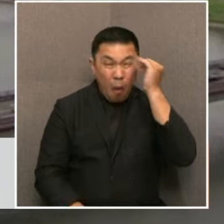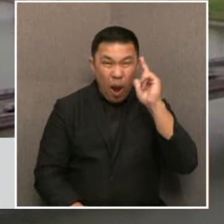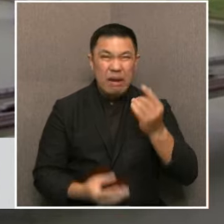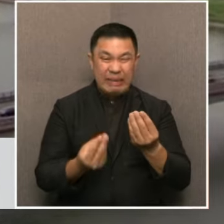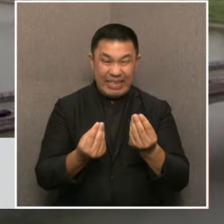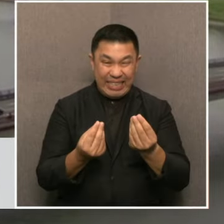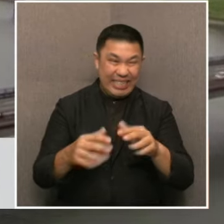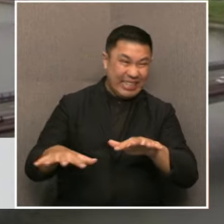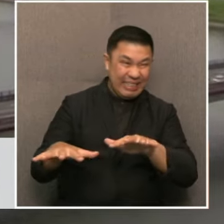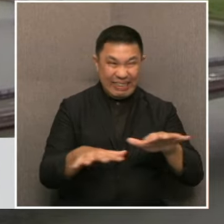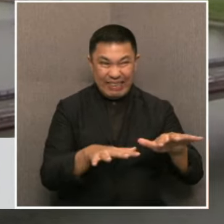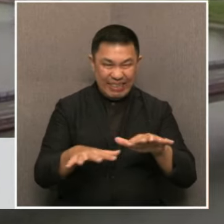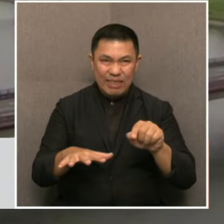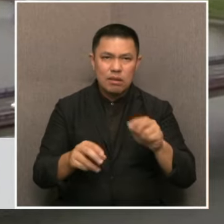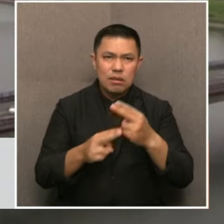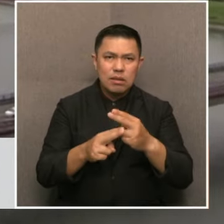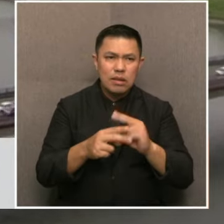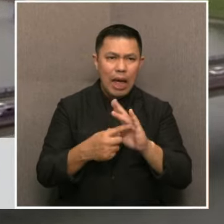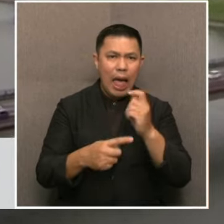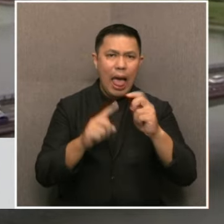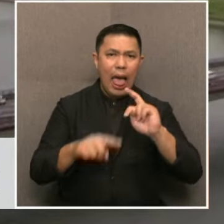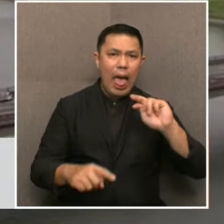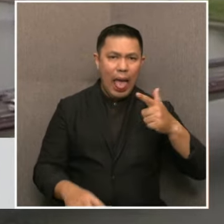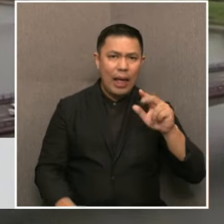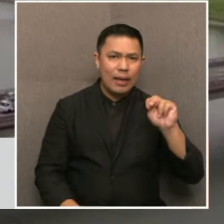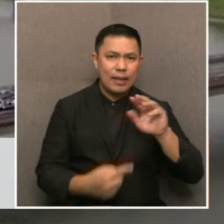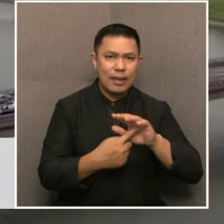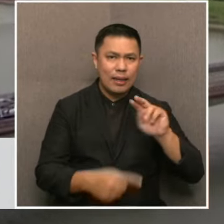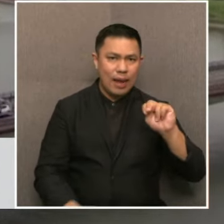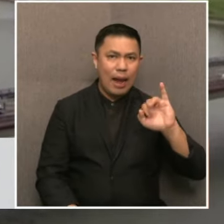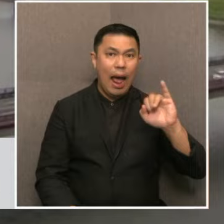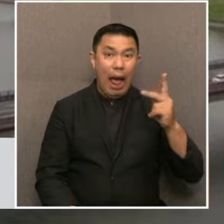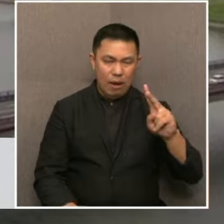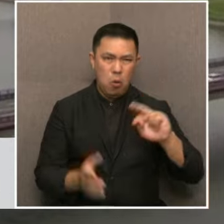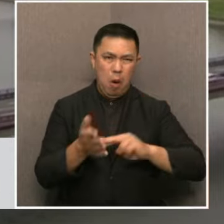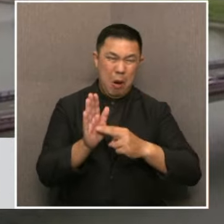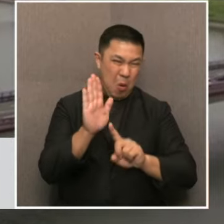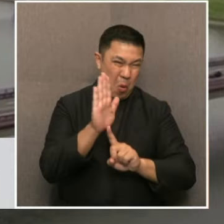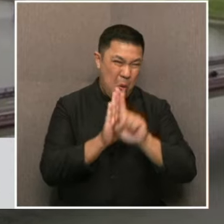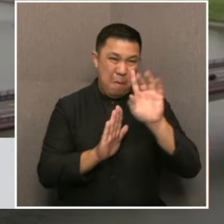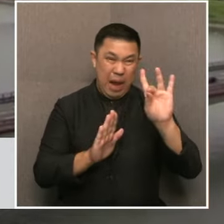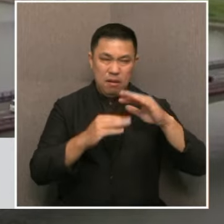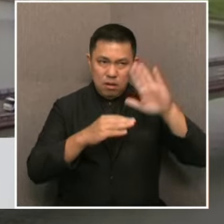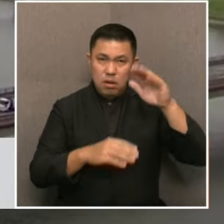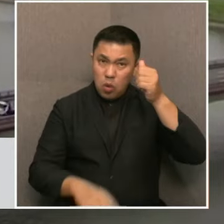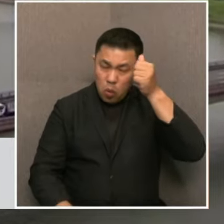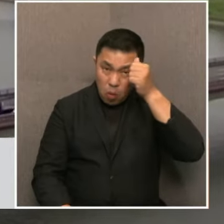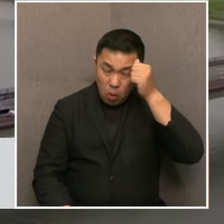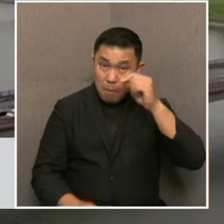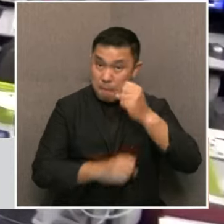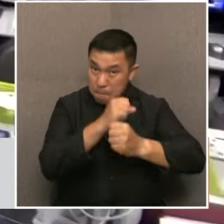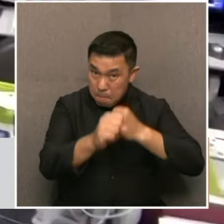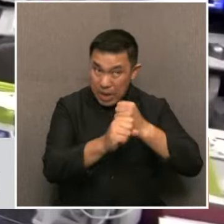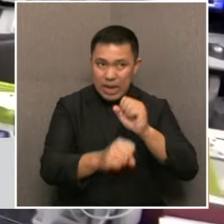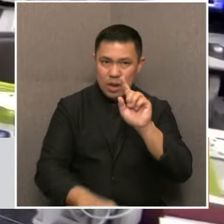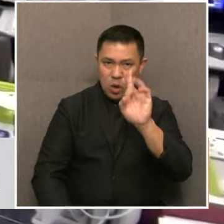เกิดขึ้นบริเวณแอ่งนันไคหมายถึงแผ่นดินไหวขนาดใหญ่ระดับ 8ขึ้นไปปกติจะเกิดทุก100-200ปีนะคะ